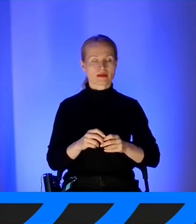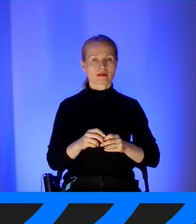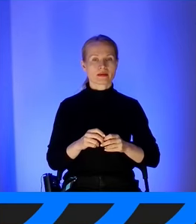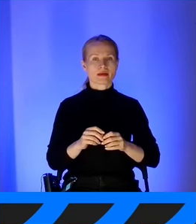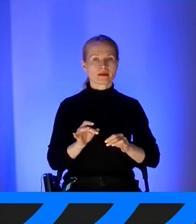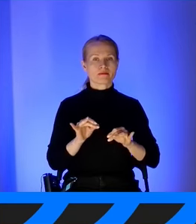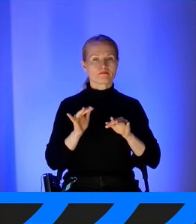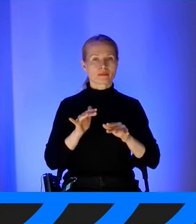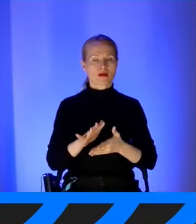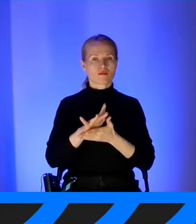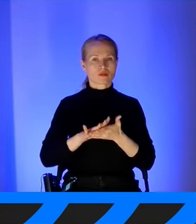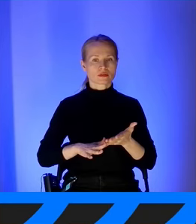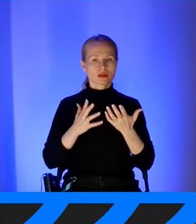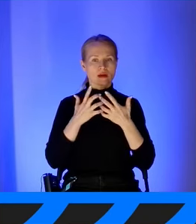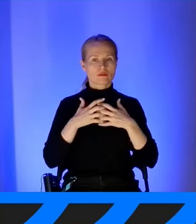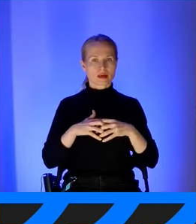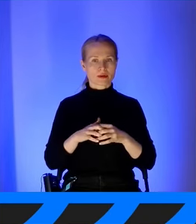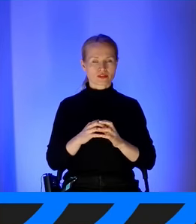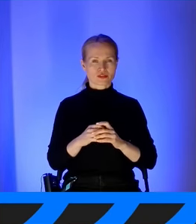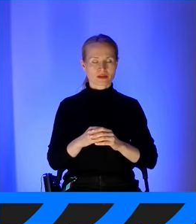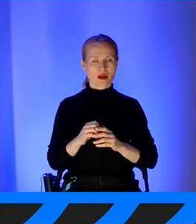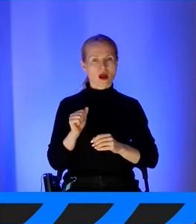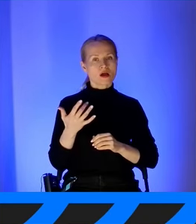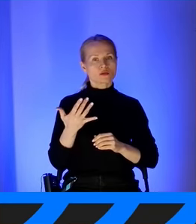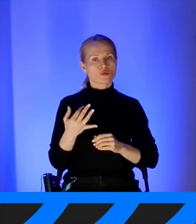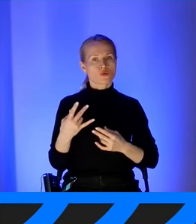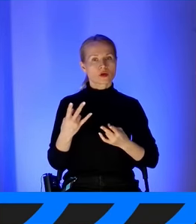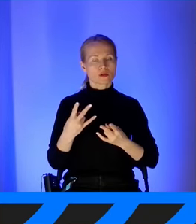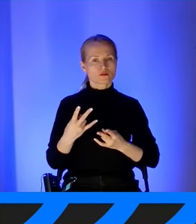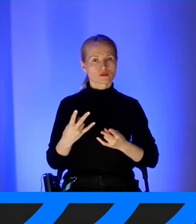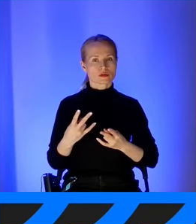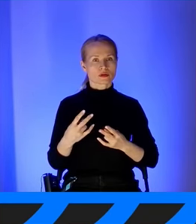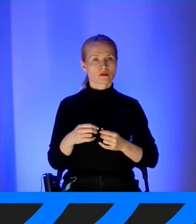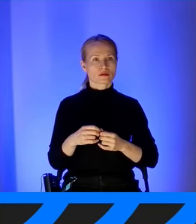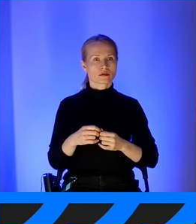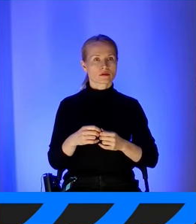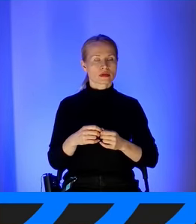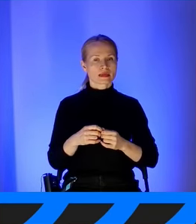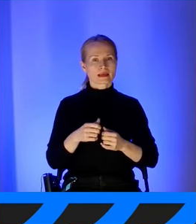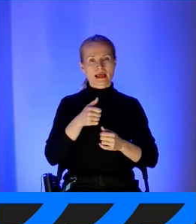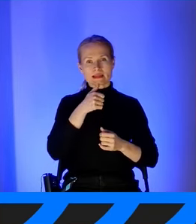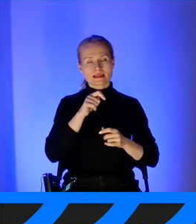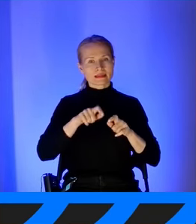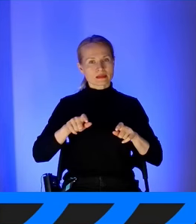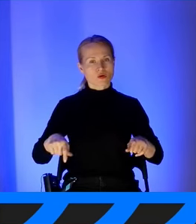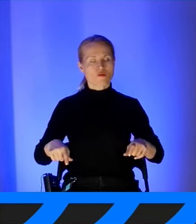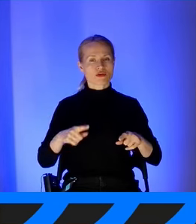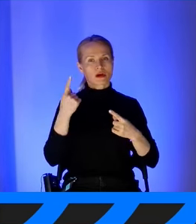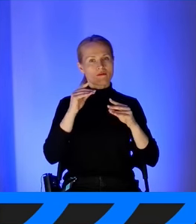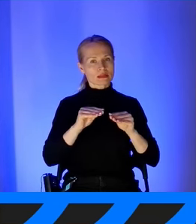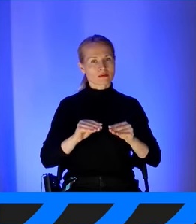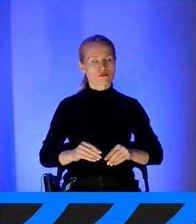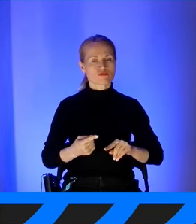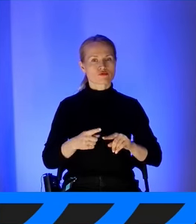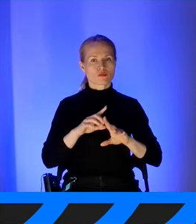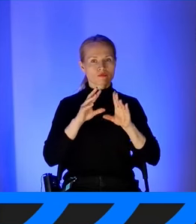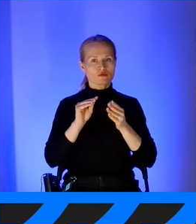проводится автоматически А сколько нужно поть тестировщиков разработчиков чтобы эту